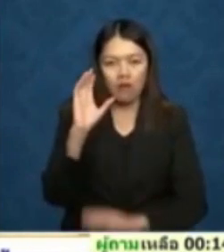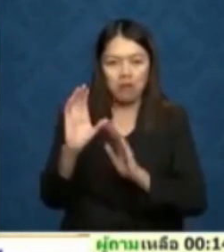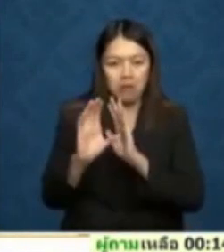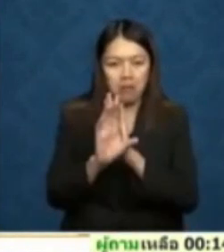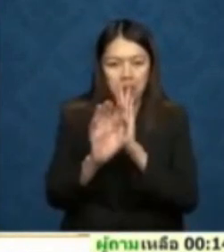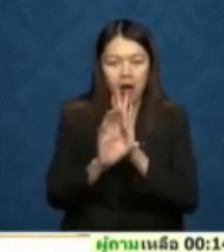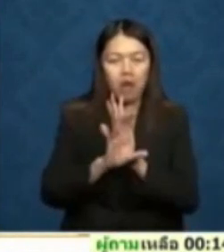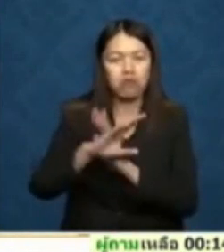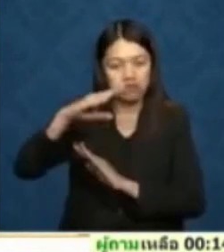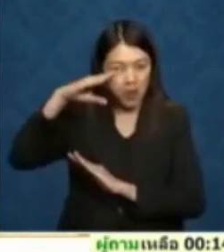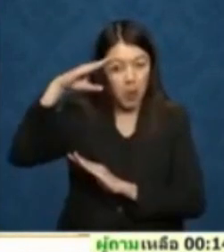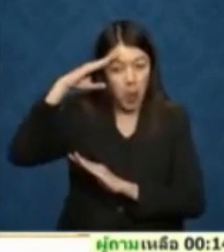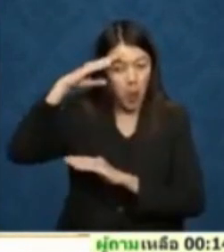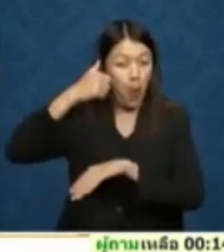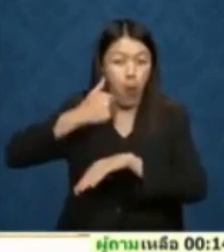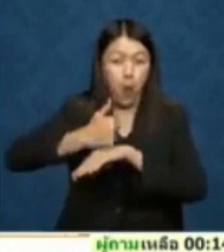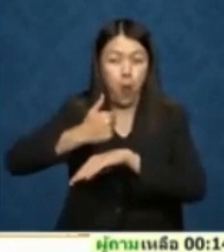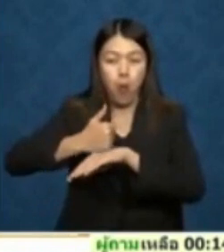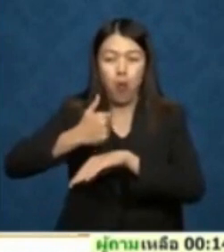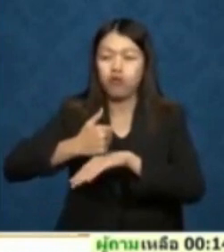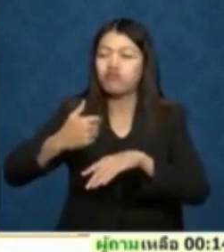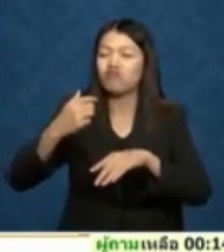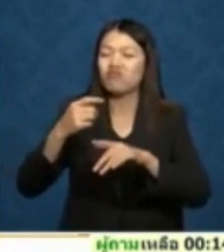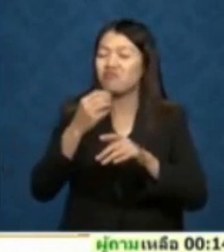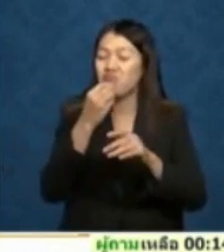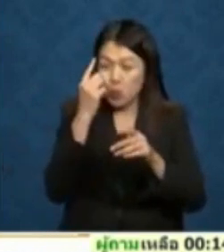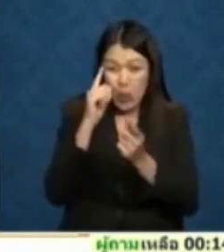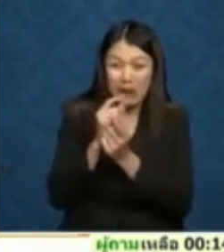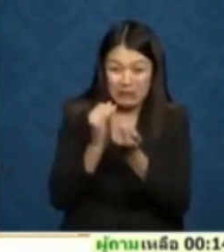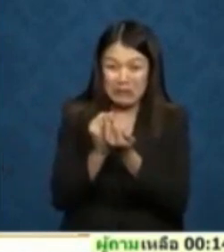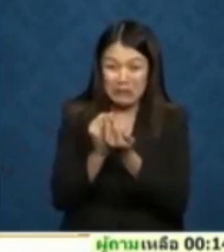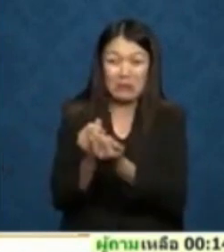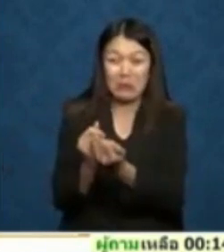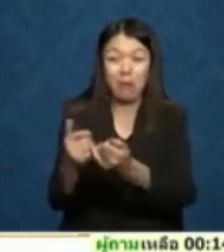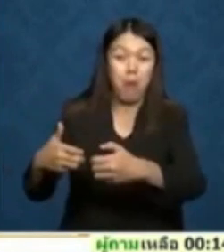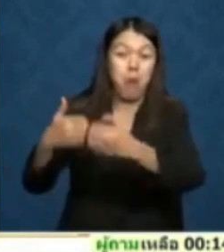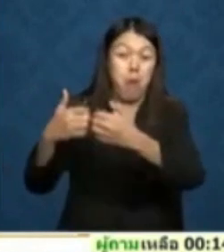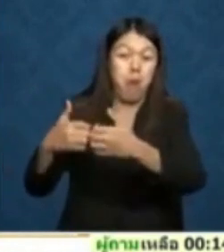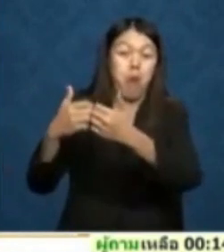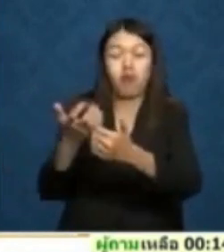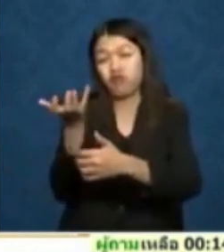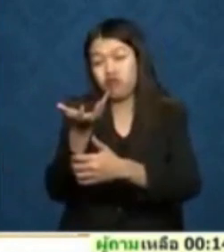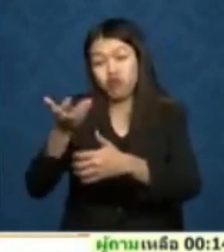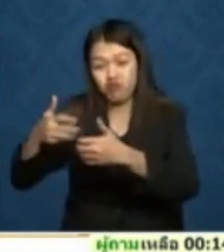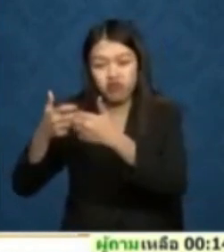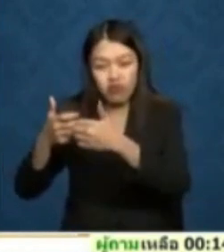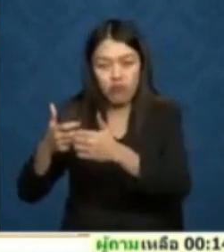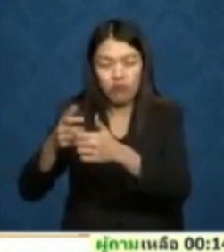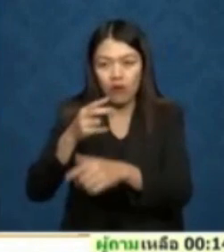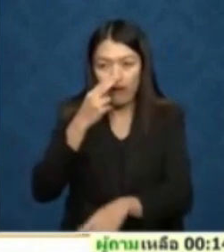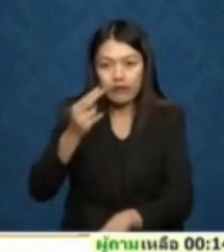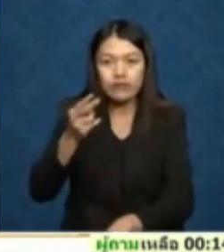ระดับรองผู้บังคับการภาค8คนดังกล่าวชนแก้ววายกับผู้ต้องหารายนี้ซึ่งจะเป็นเหตุผลกับสิ่งที่เกิดขึ้นหรือไม่ท่านประธ